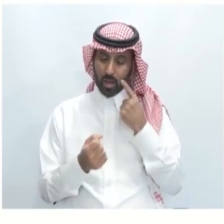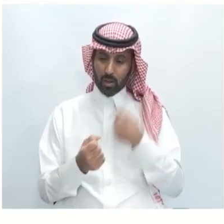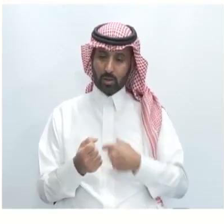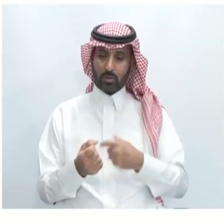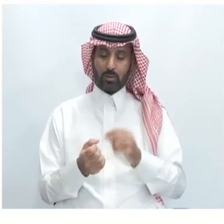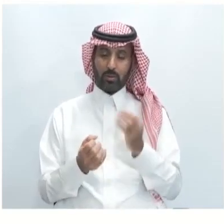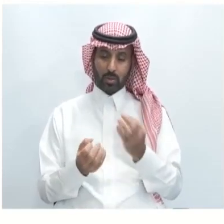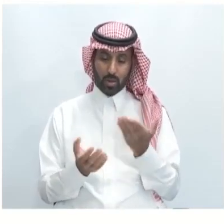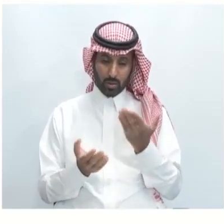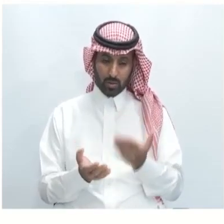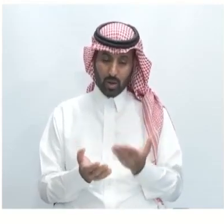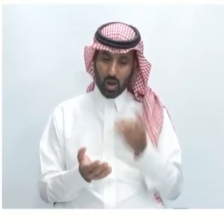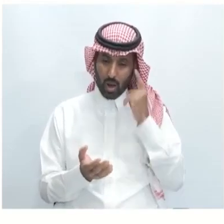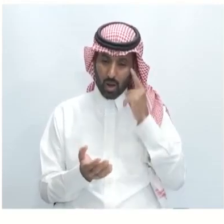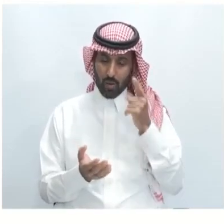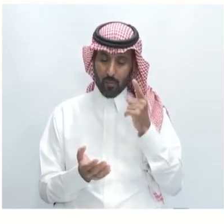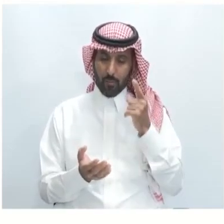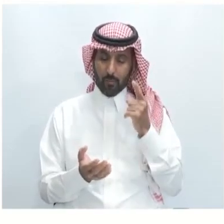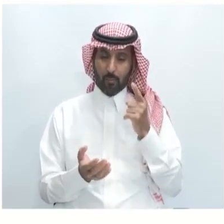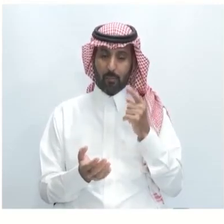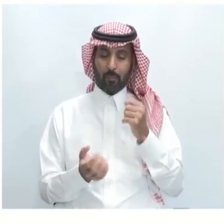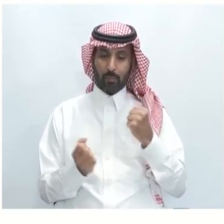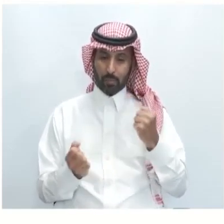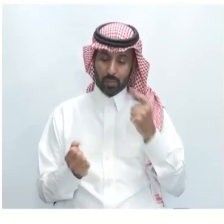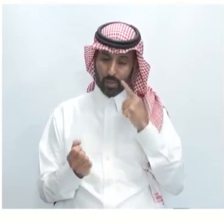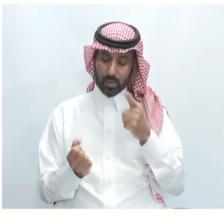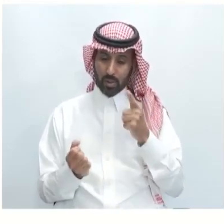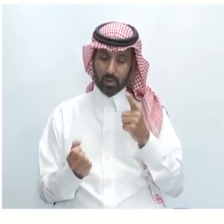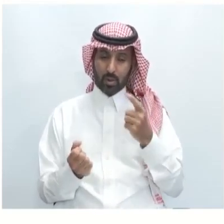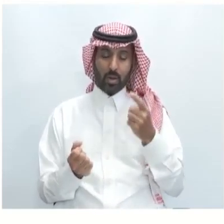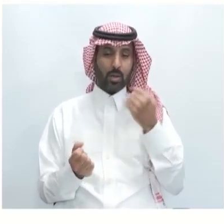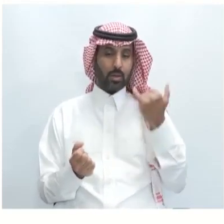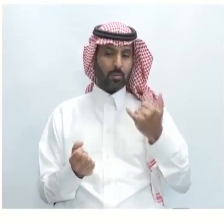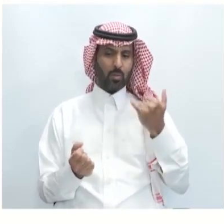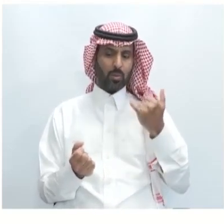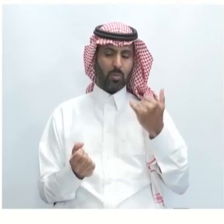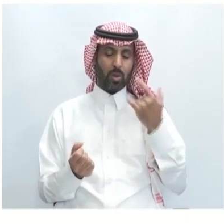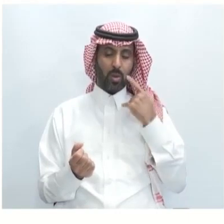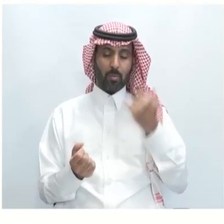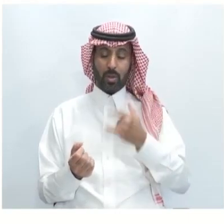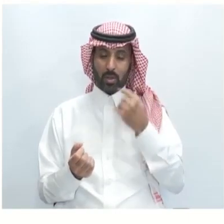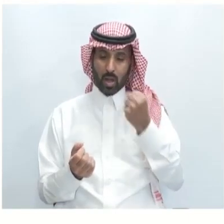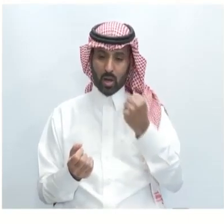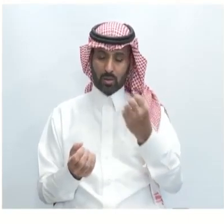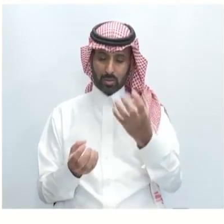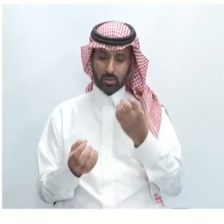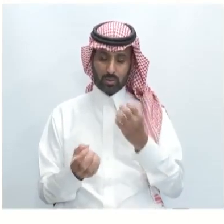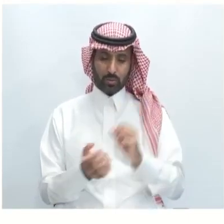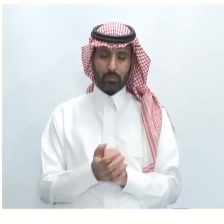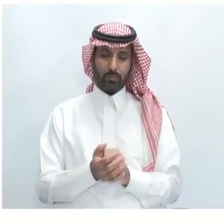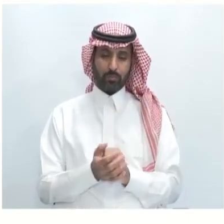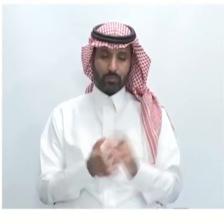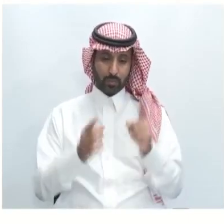الوزن اذا الكربوهيدرات هي مصدر مهم لطاقه الجسم